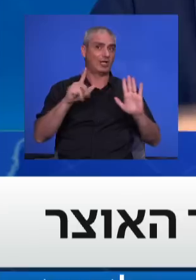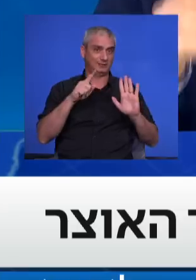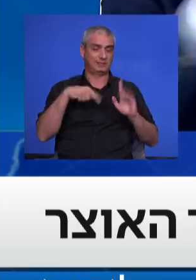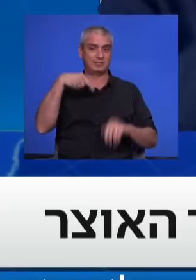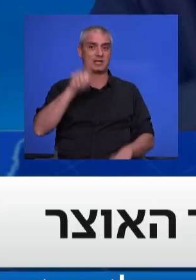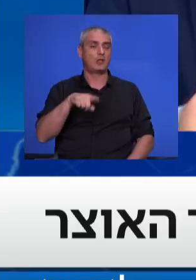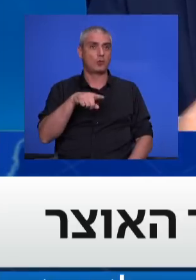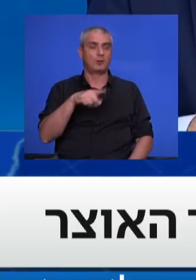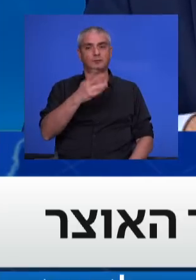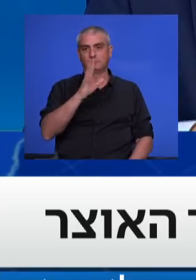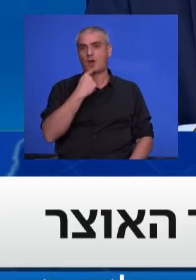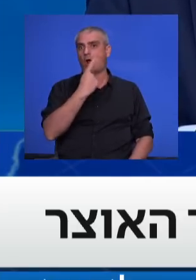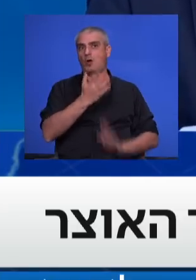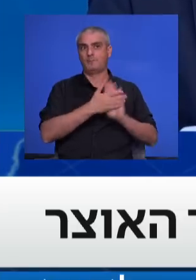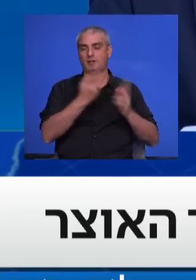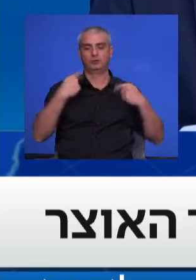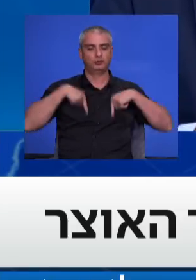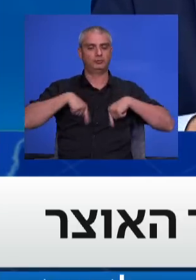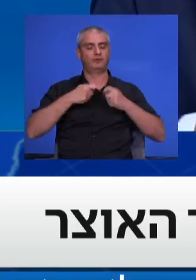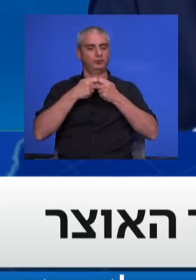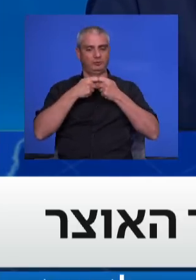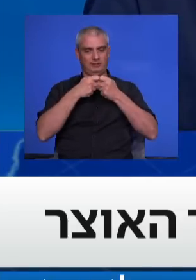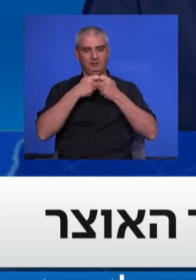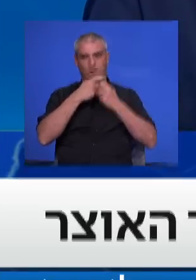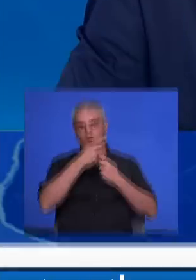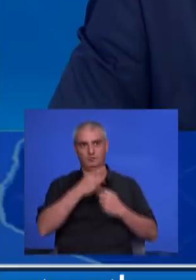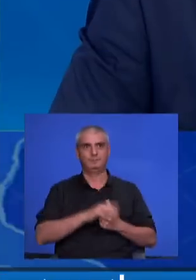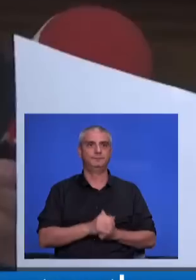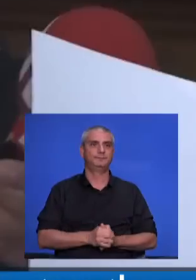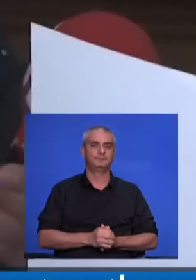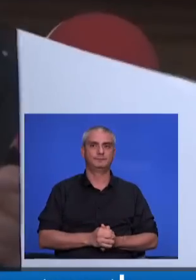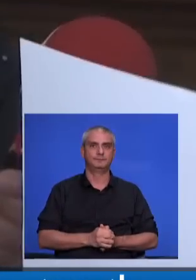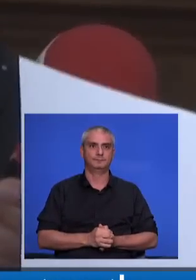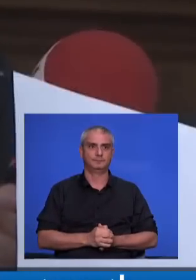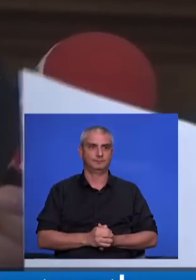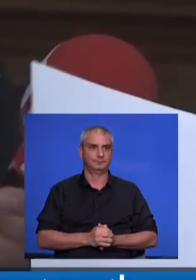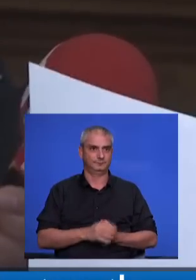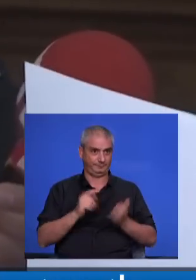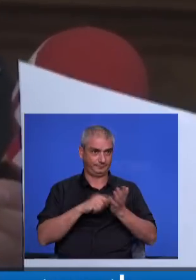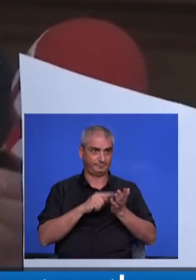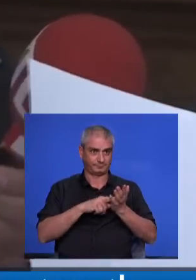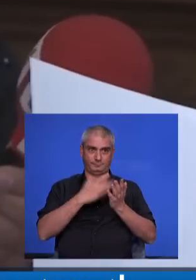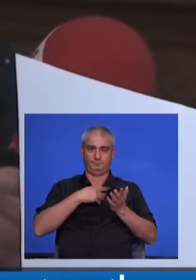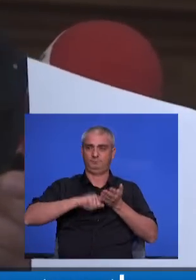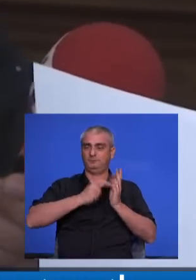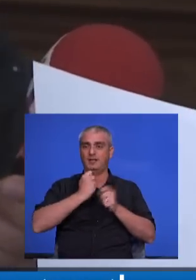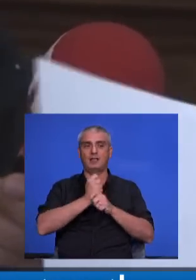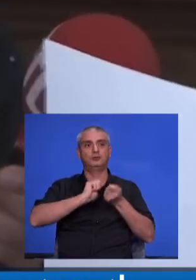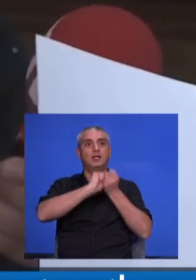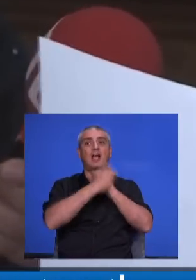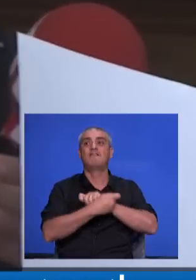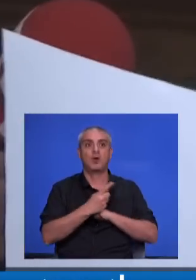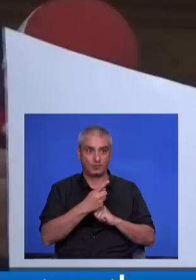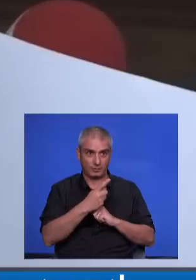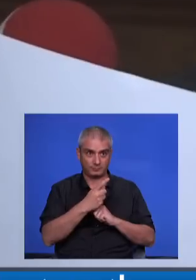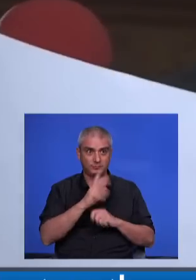בינואר, והנה דברים שאומר יושב ראש איגוד הגג שלהם. Suite à l'annonce de la réforme gouvernementale, toutes